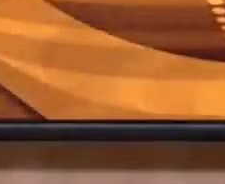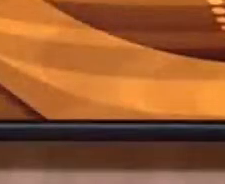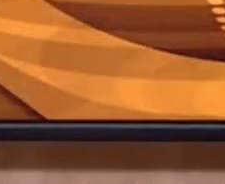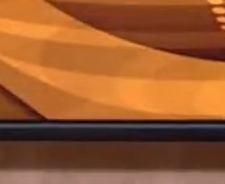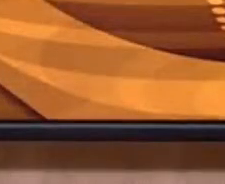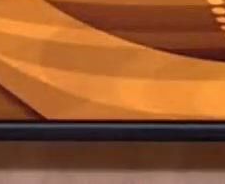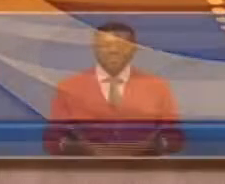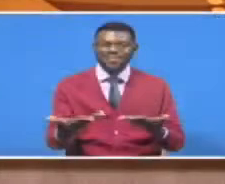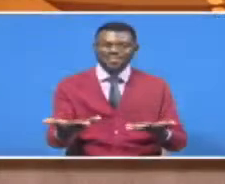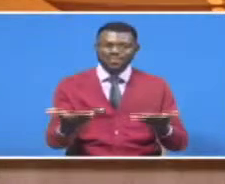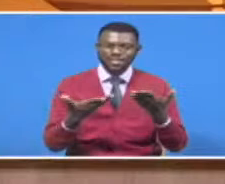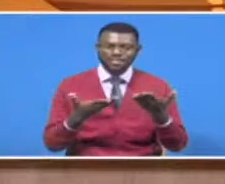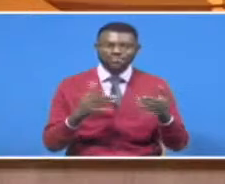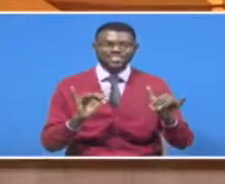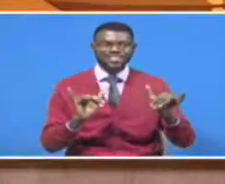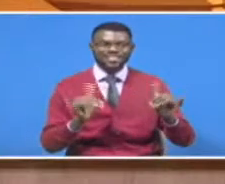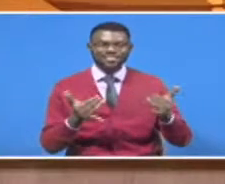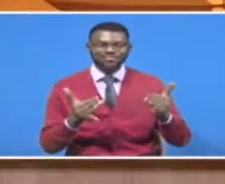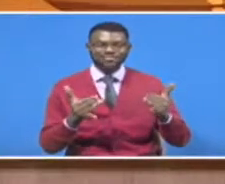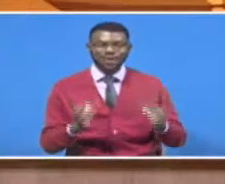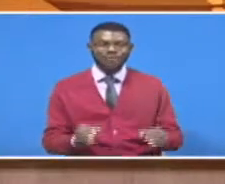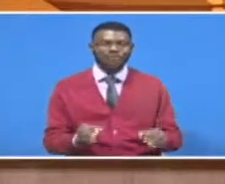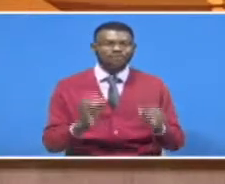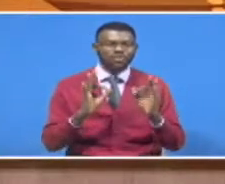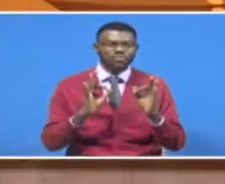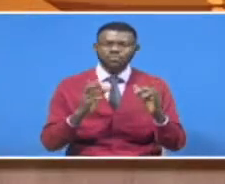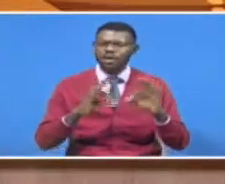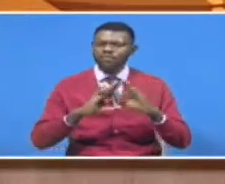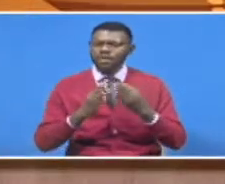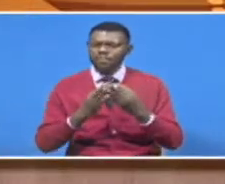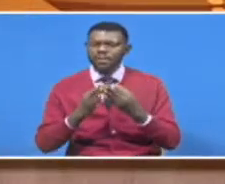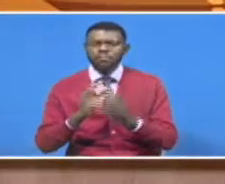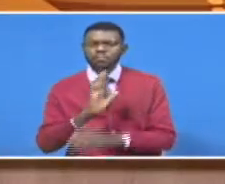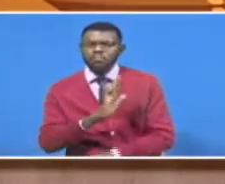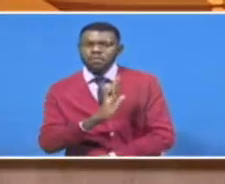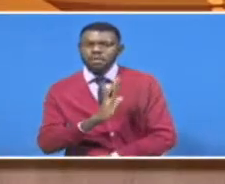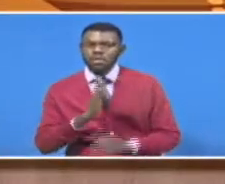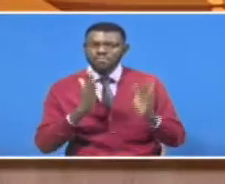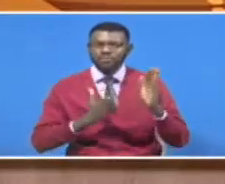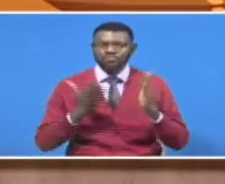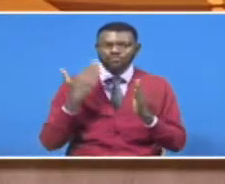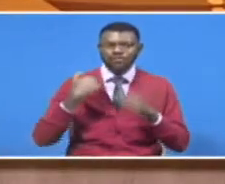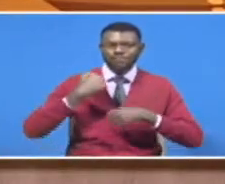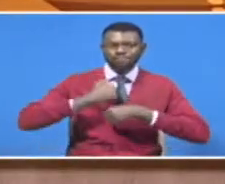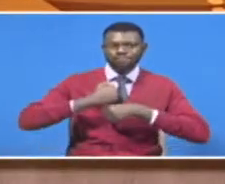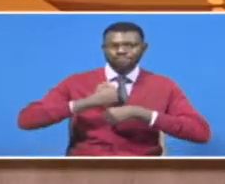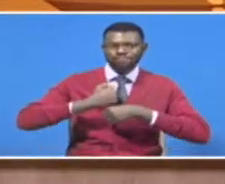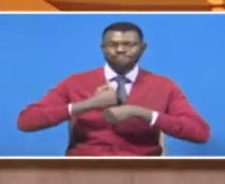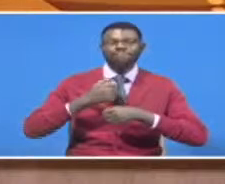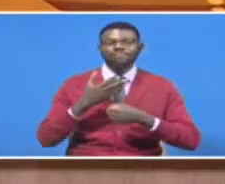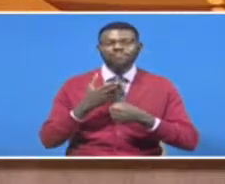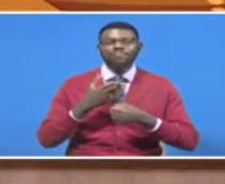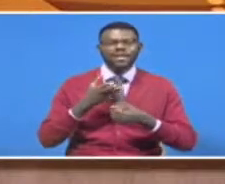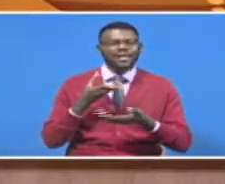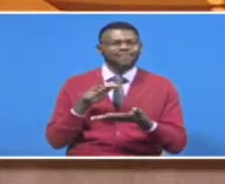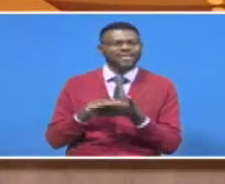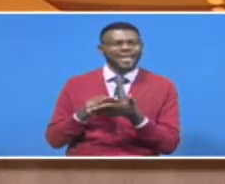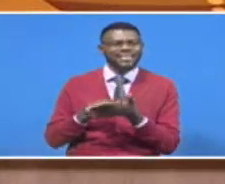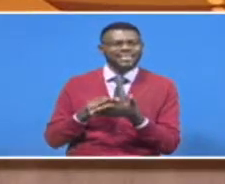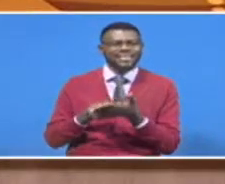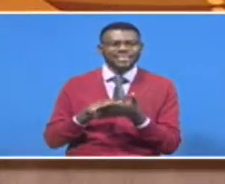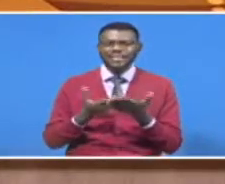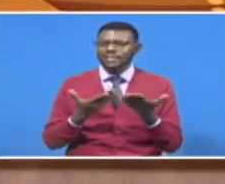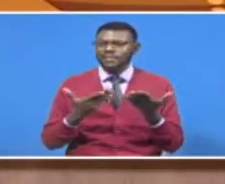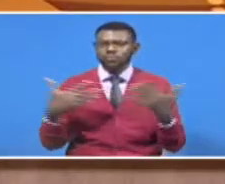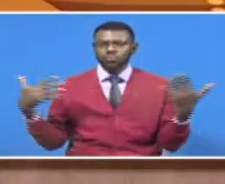Na mtazamaji, karibu kwa taarifa kamili. Familia aliyekuwa mfanyakazi wa hazina ya taifa Osinde ilipata pigo baada ya